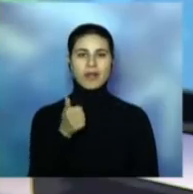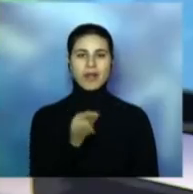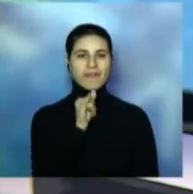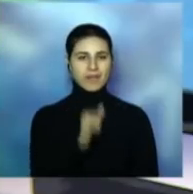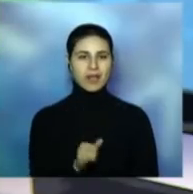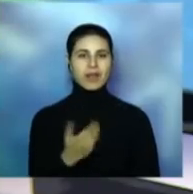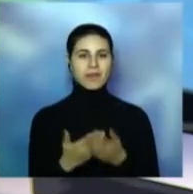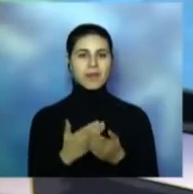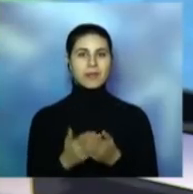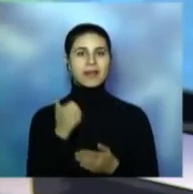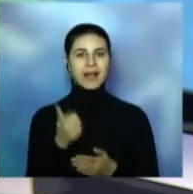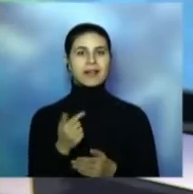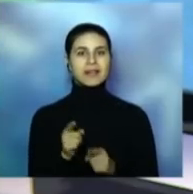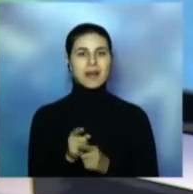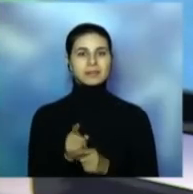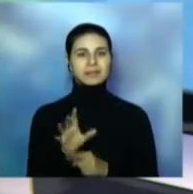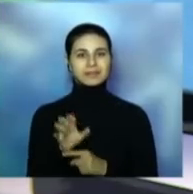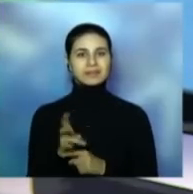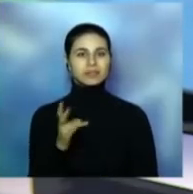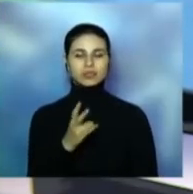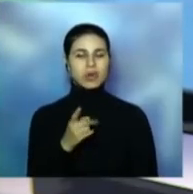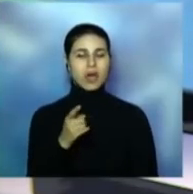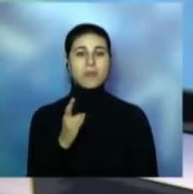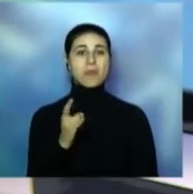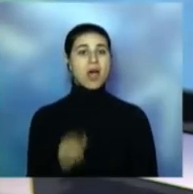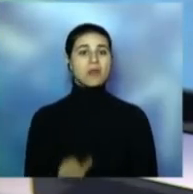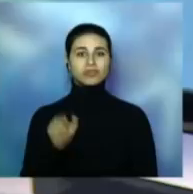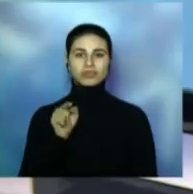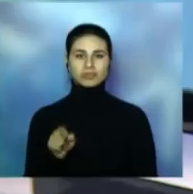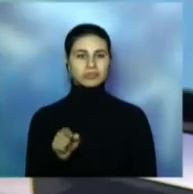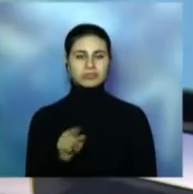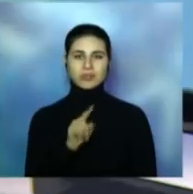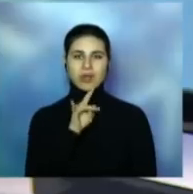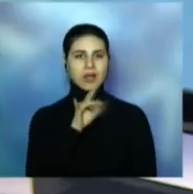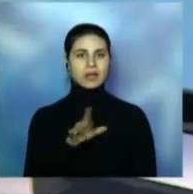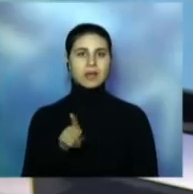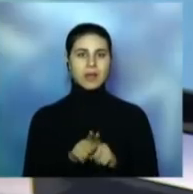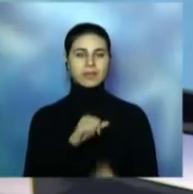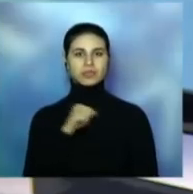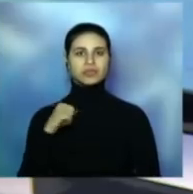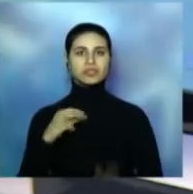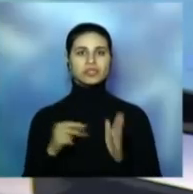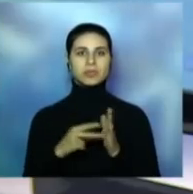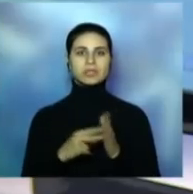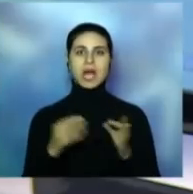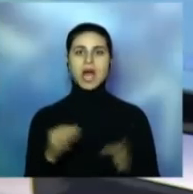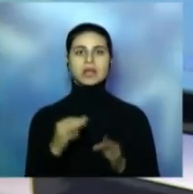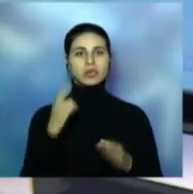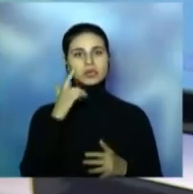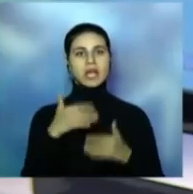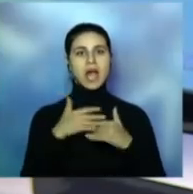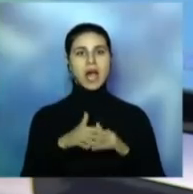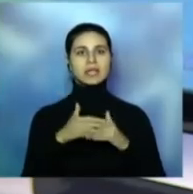მათი დაფასება ვერ გამოიწვიეს, აღარასდროს არ დგება ადეკვატური თვითშეფასება, არასდროს ანალიზის მიხედვით